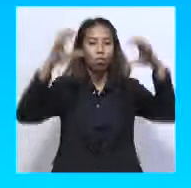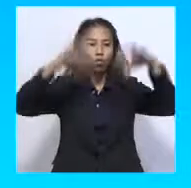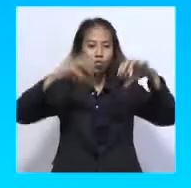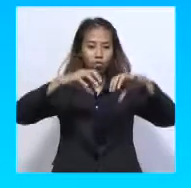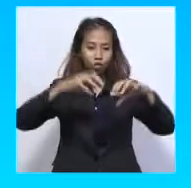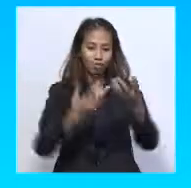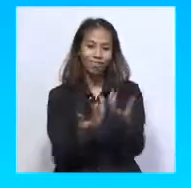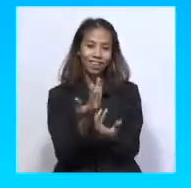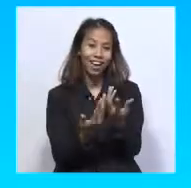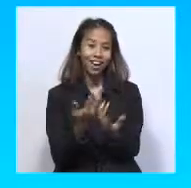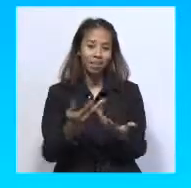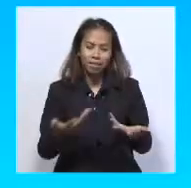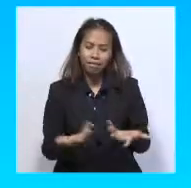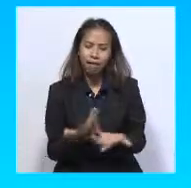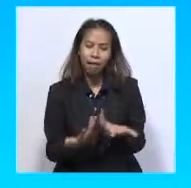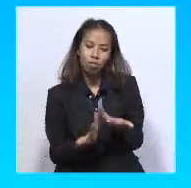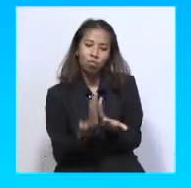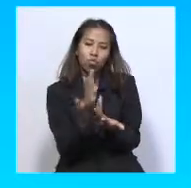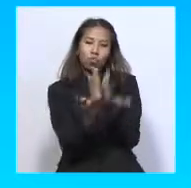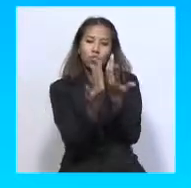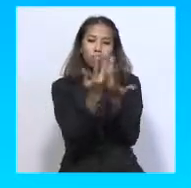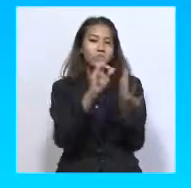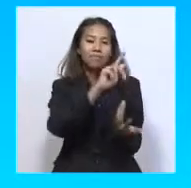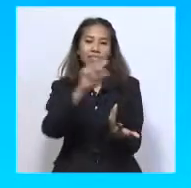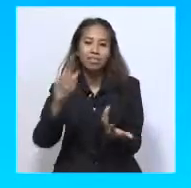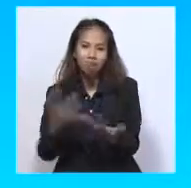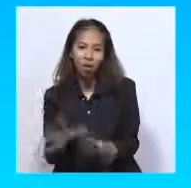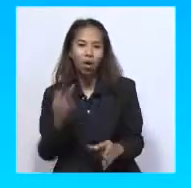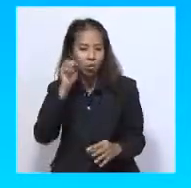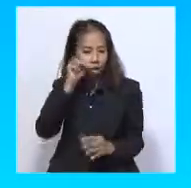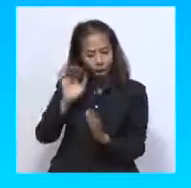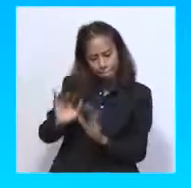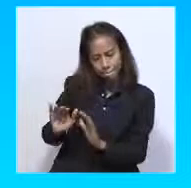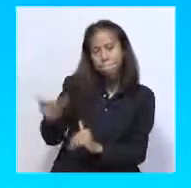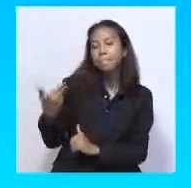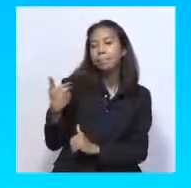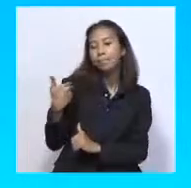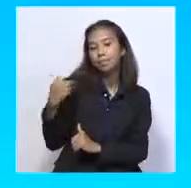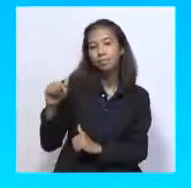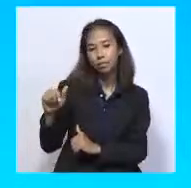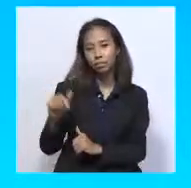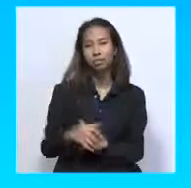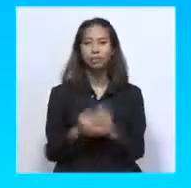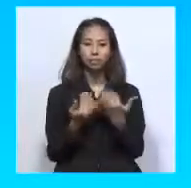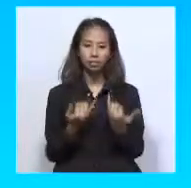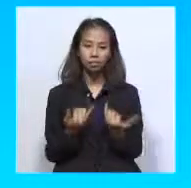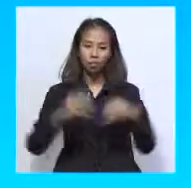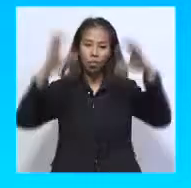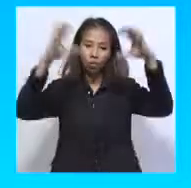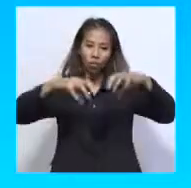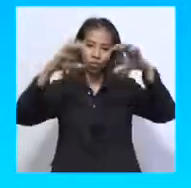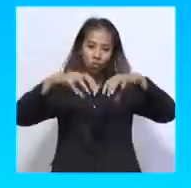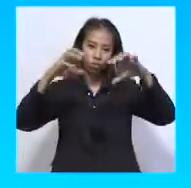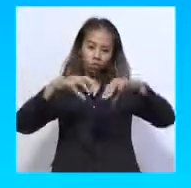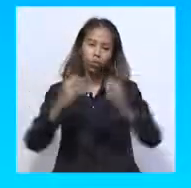ต้นหญ้าก็กลับขึ้นเขียวขจีนะคะบ่อน้ำที่เคยแห้งเหือดเนี่ยก็เริ่มจะมีน้ำขังด้วยค่ะนอกจากนี้ฝนที่ตกลง